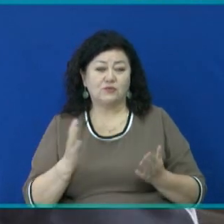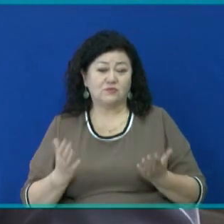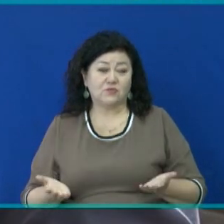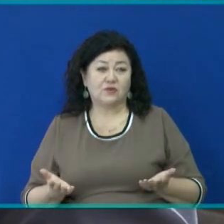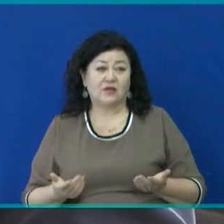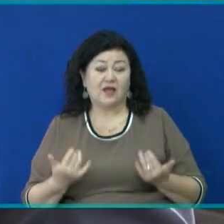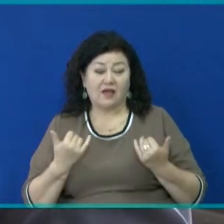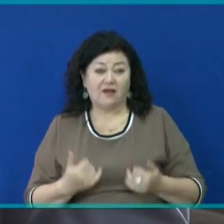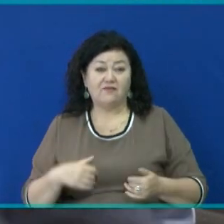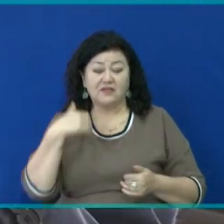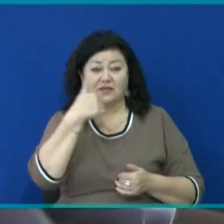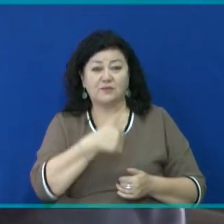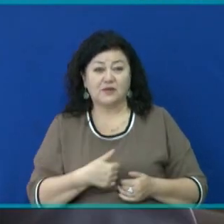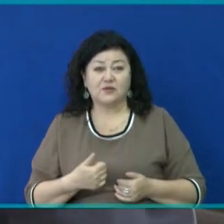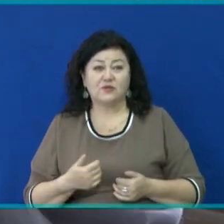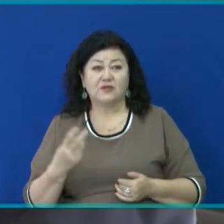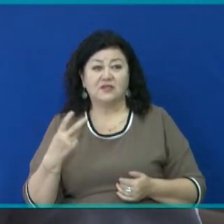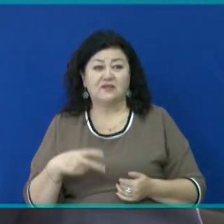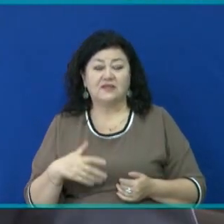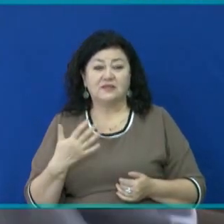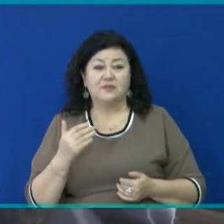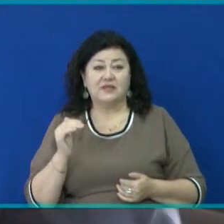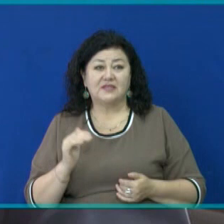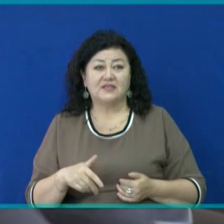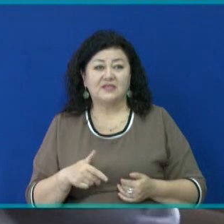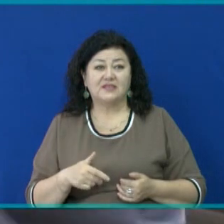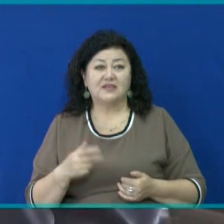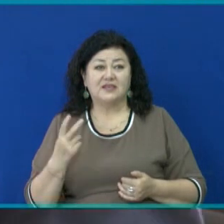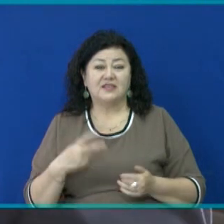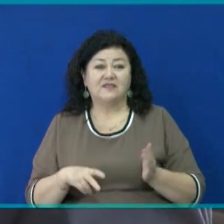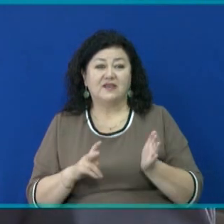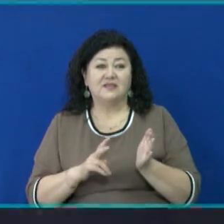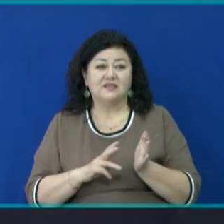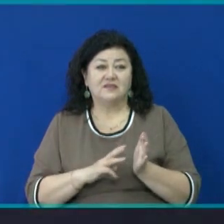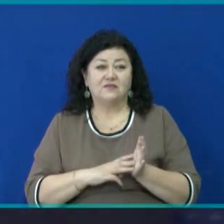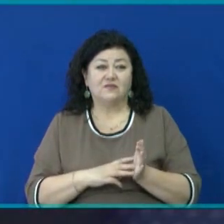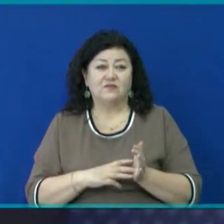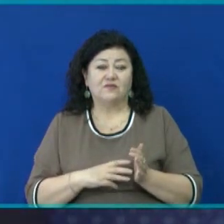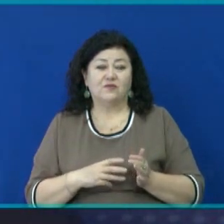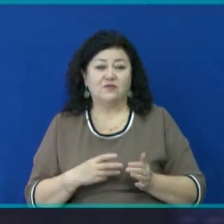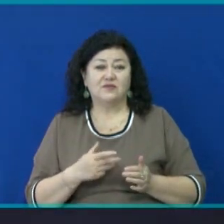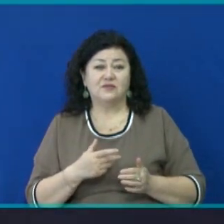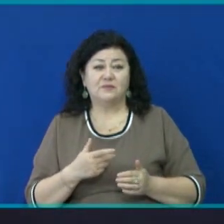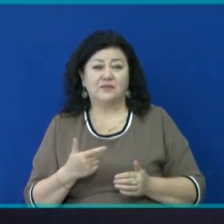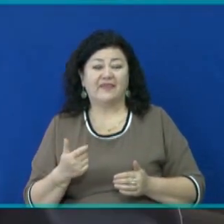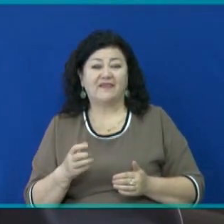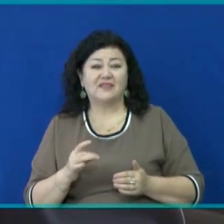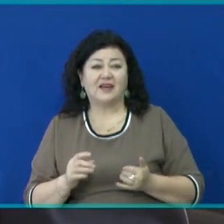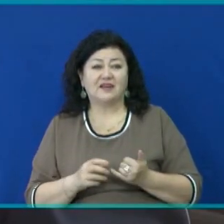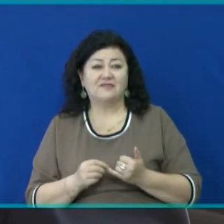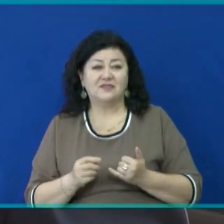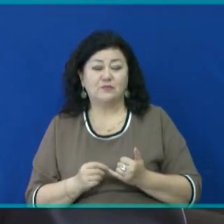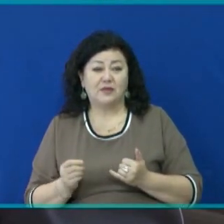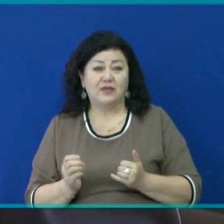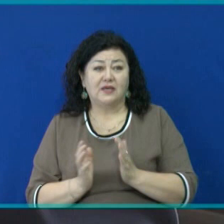Ал биылғы жылы біз 25 мың гектар емес, 27-28 мың гектар жерге су салдық. Мен енді ойлаймын, мен шөпті орнатқан